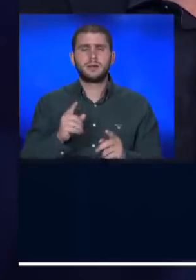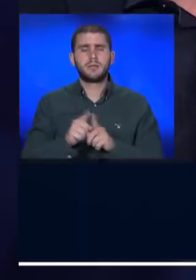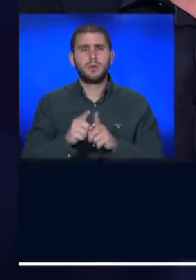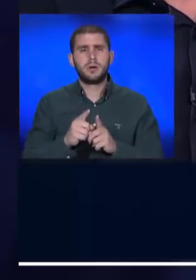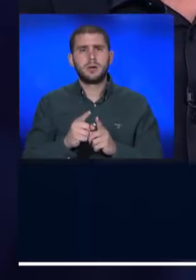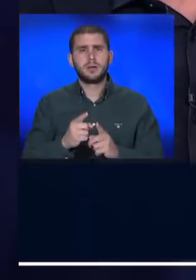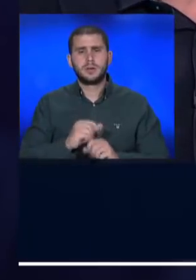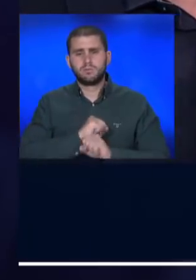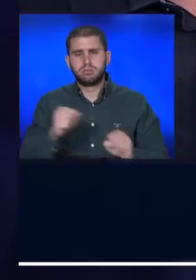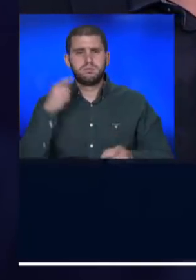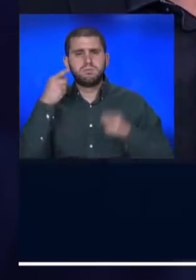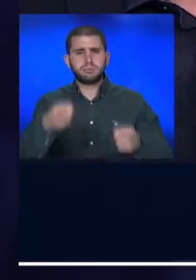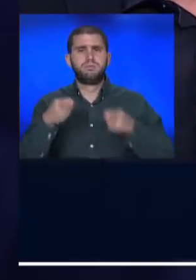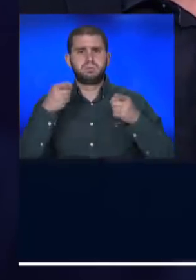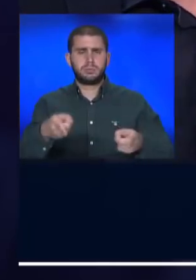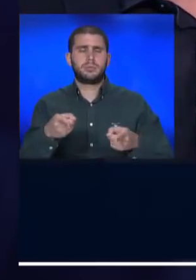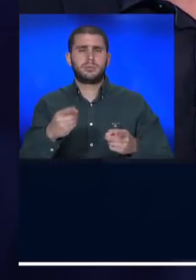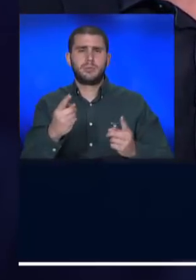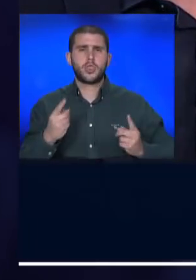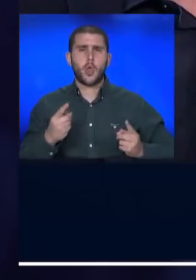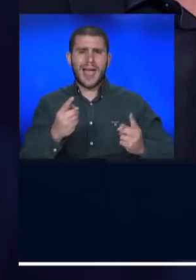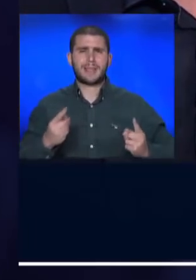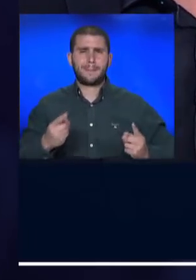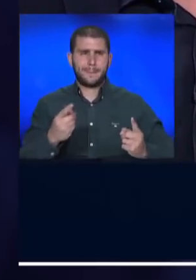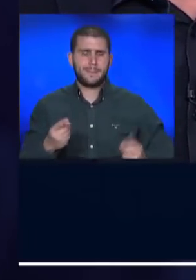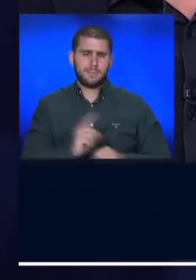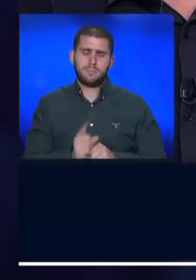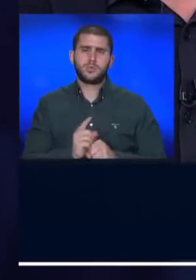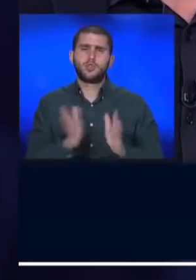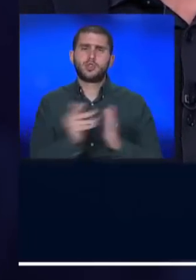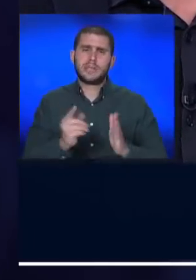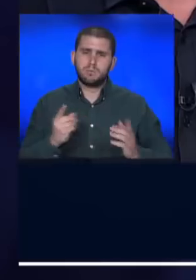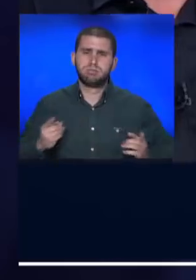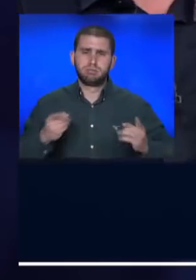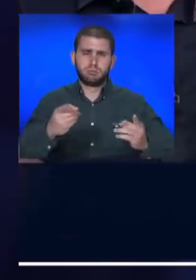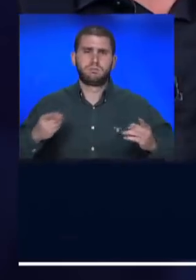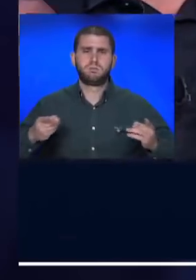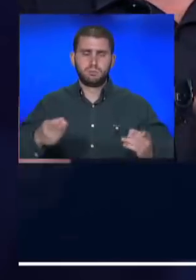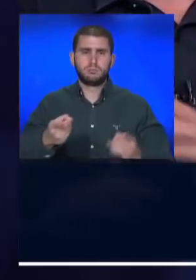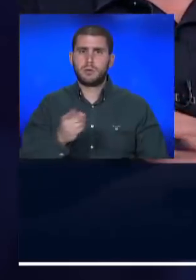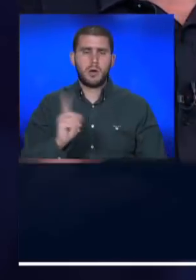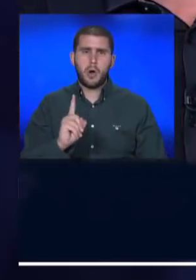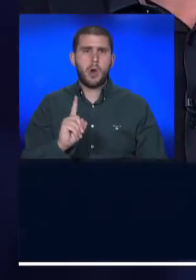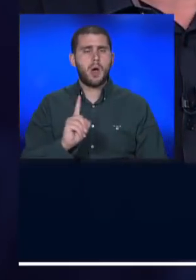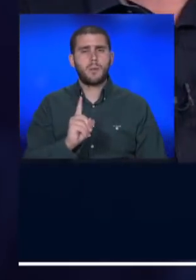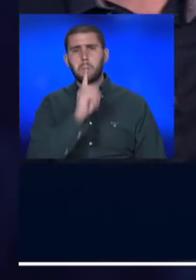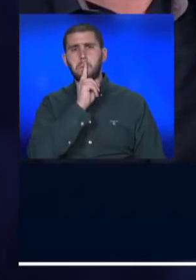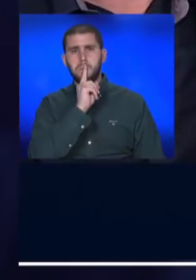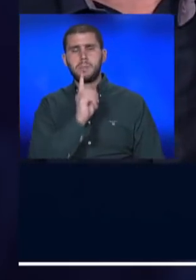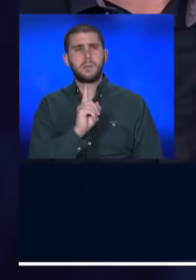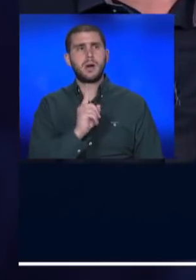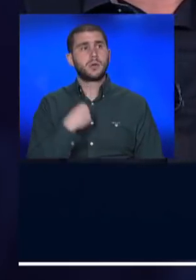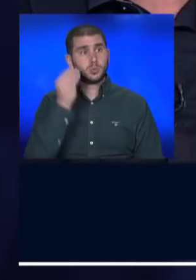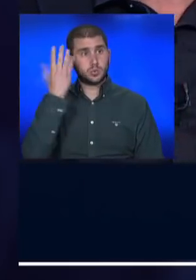ארטילריה, של תותחנים. תגובה מיידית. 16 פצצות, כן, מיידית. הפעם לא הססו, אנחנו זוכרים פעם אחת בכלל לא הייתה תגובה, פעם